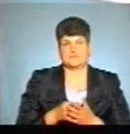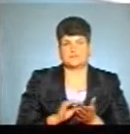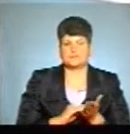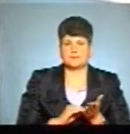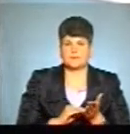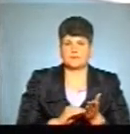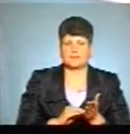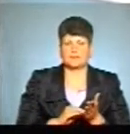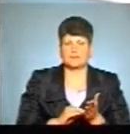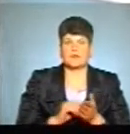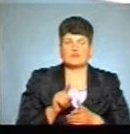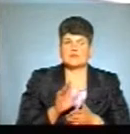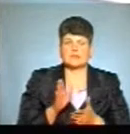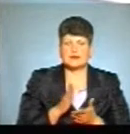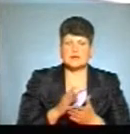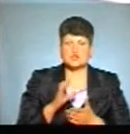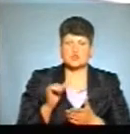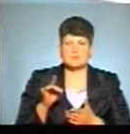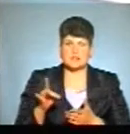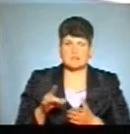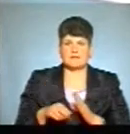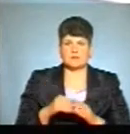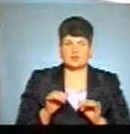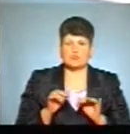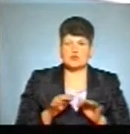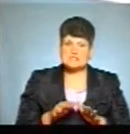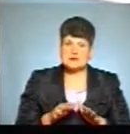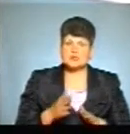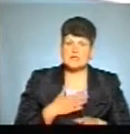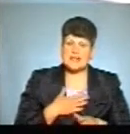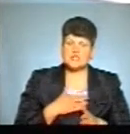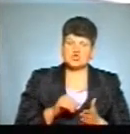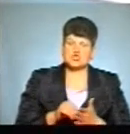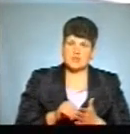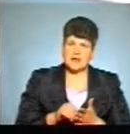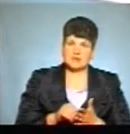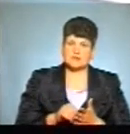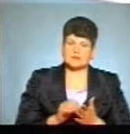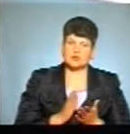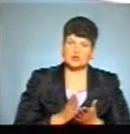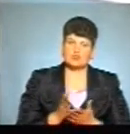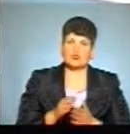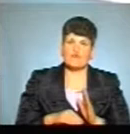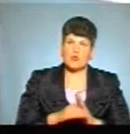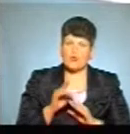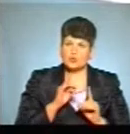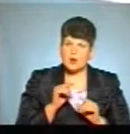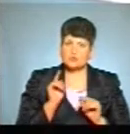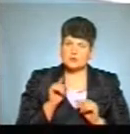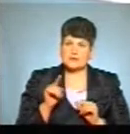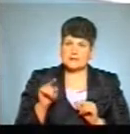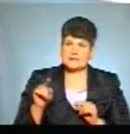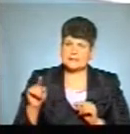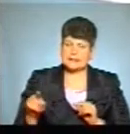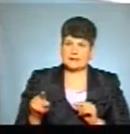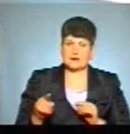зазначати, що вони не є суб'єктом виборчого процесу, але натомість там наші члени йдуть там до Верховної Ради по таких-то